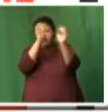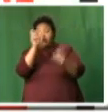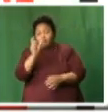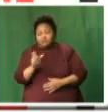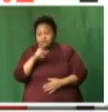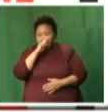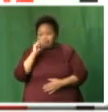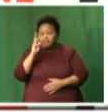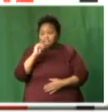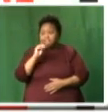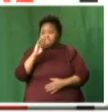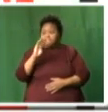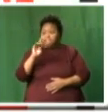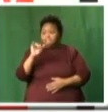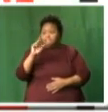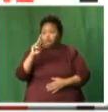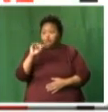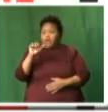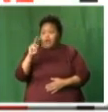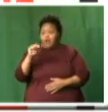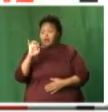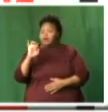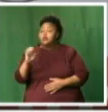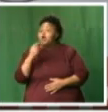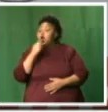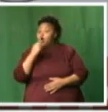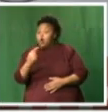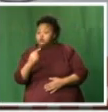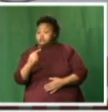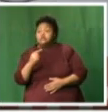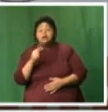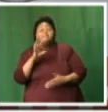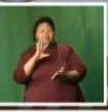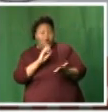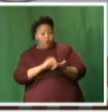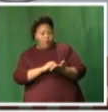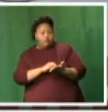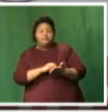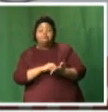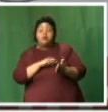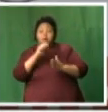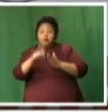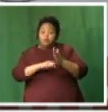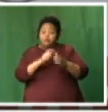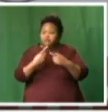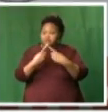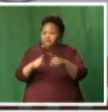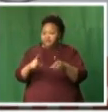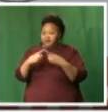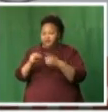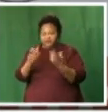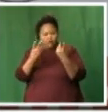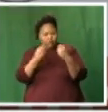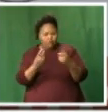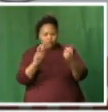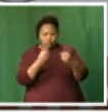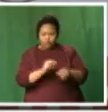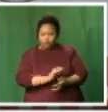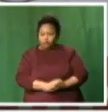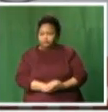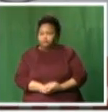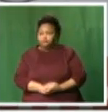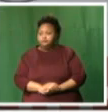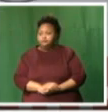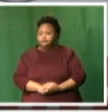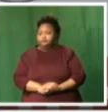vele basekhona futhi bapheshenekile eminingi imisebenzi labayendako. Sithiteke asisonzete letimo lakibo sitokhona